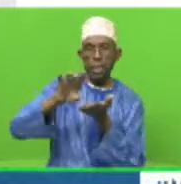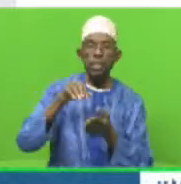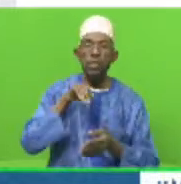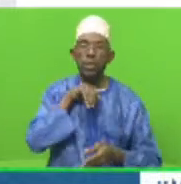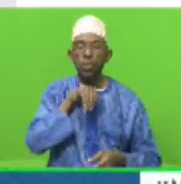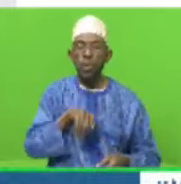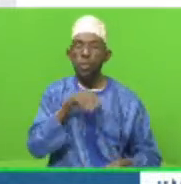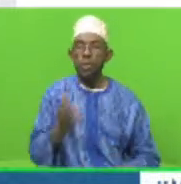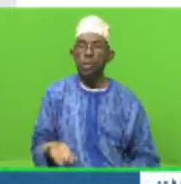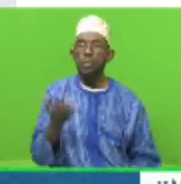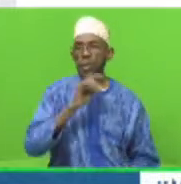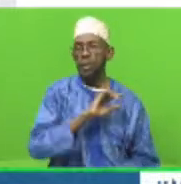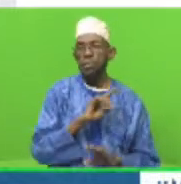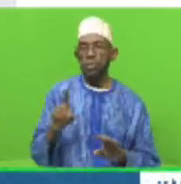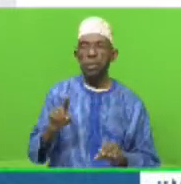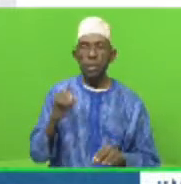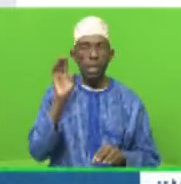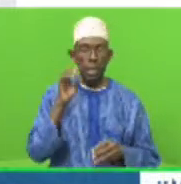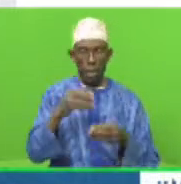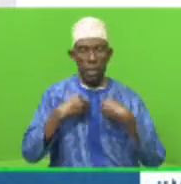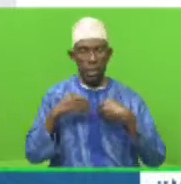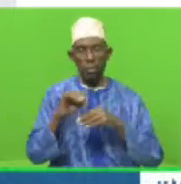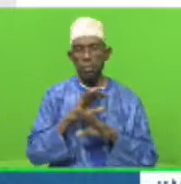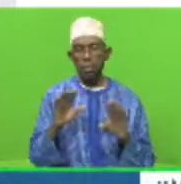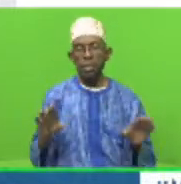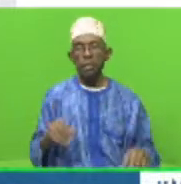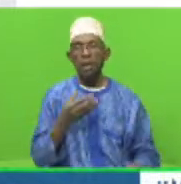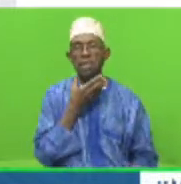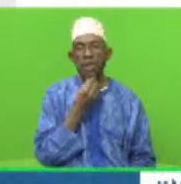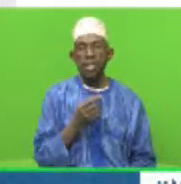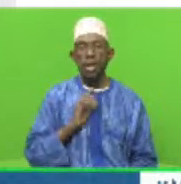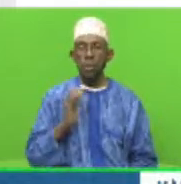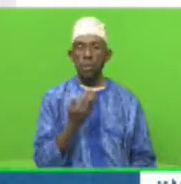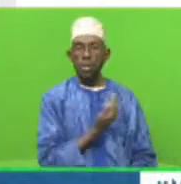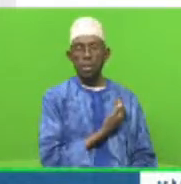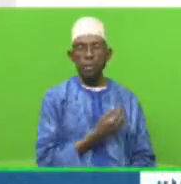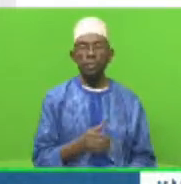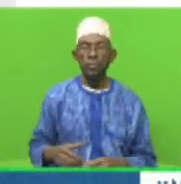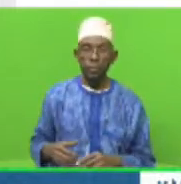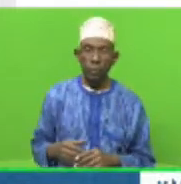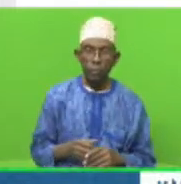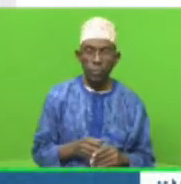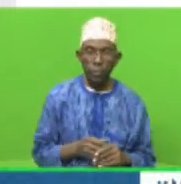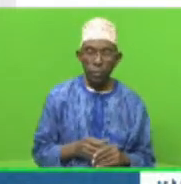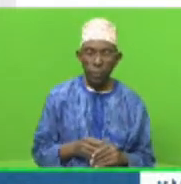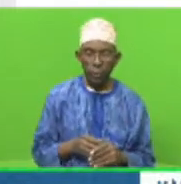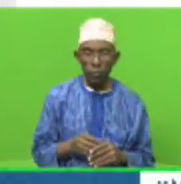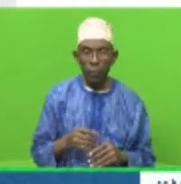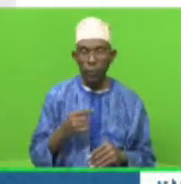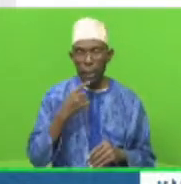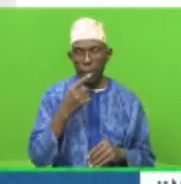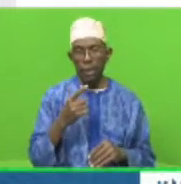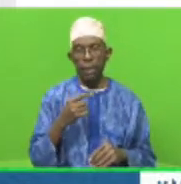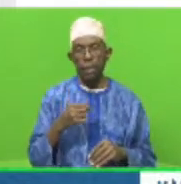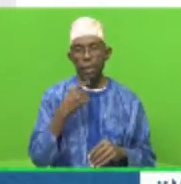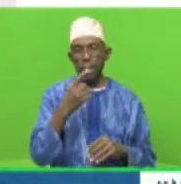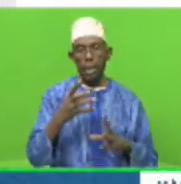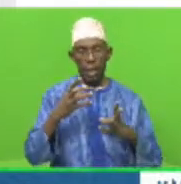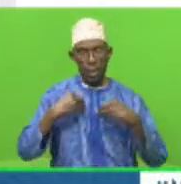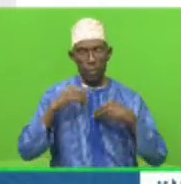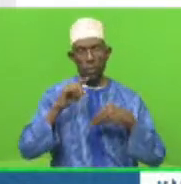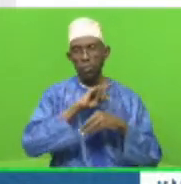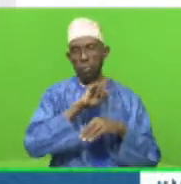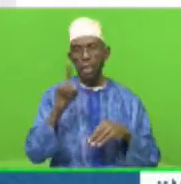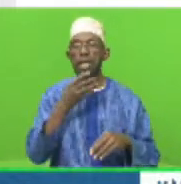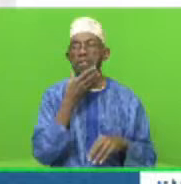الرسول قالوا حسبنا ما وجدنا عليه آباءنا، وقوله تعالى وإذا فعلوا فاحشة قالوا وجدنا